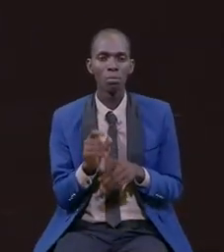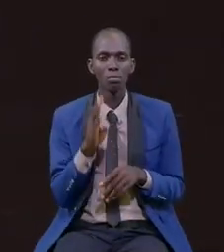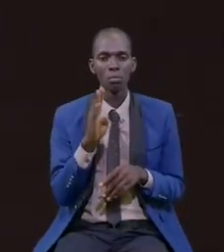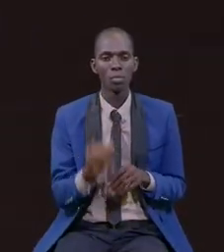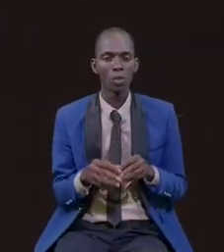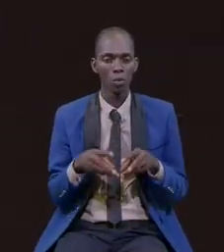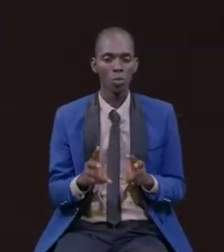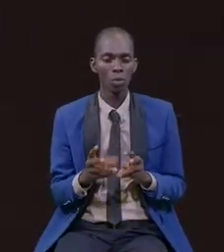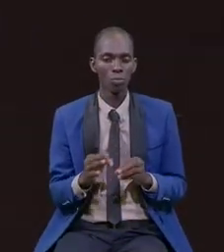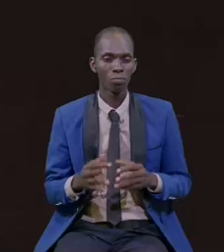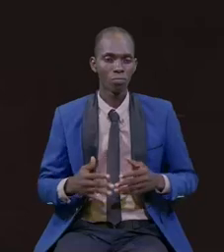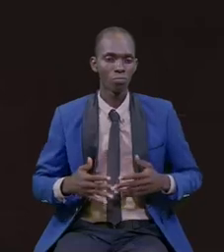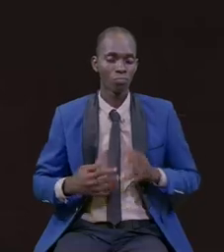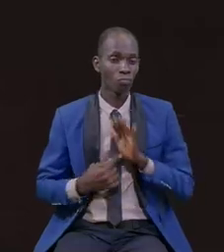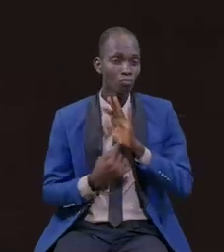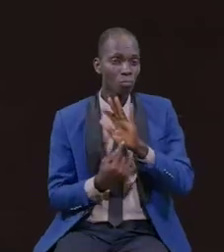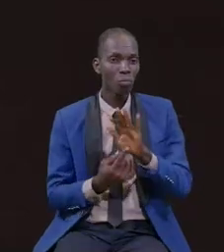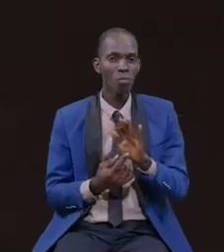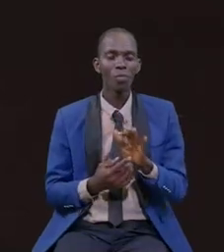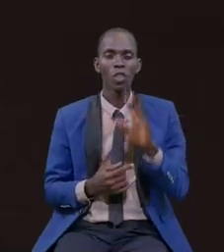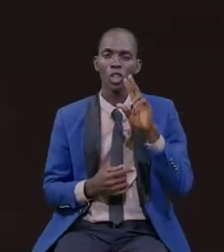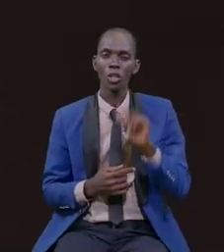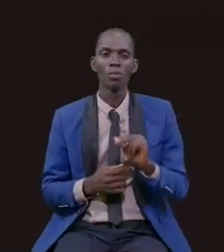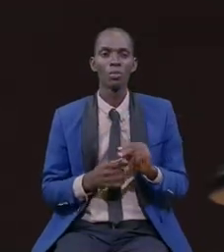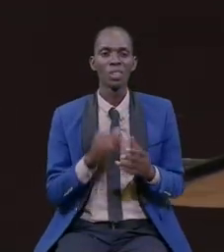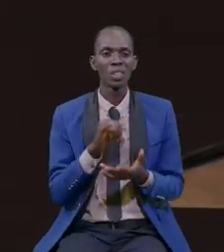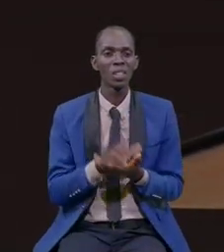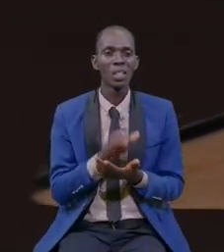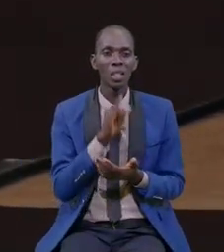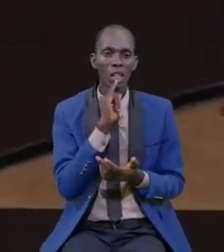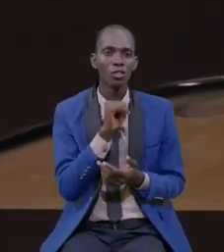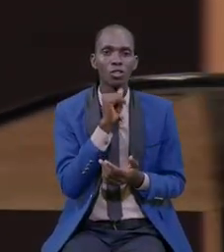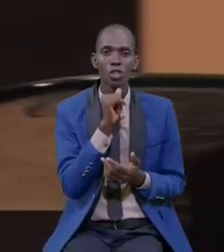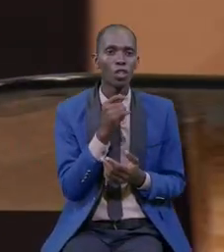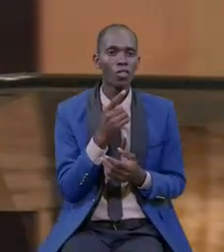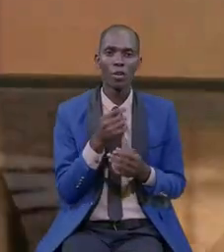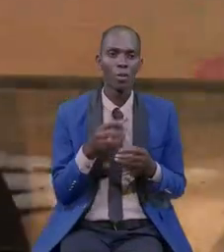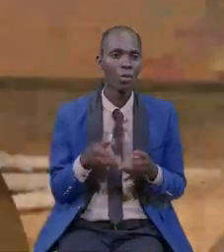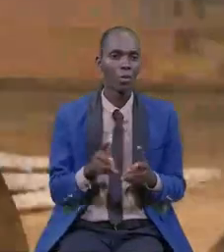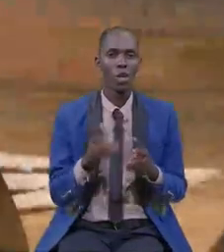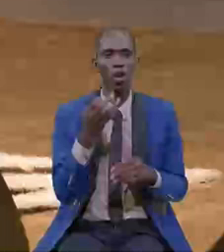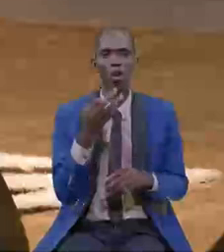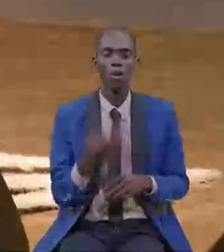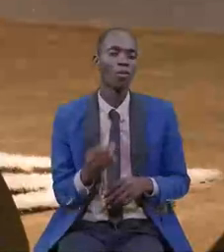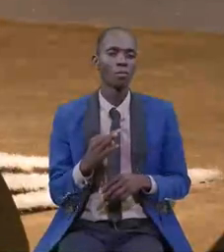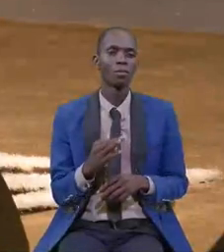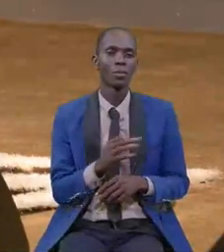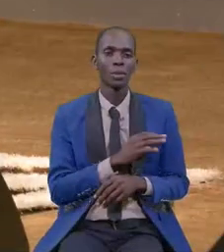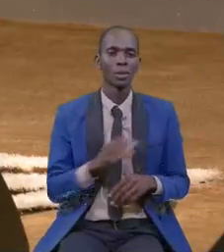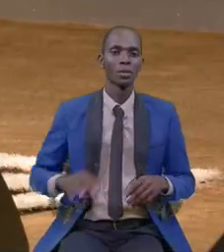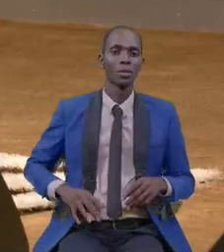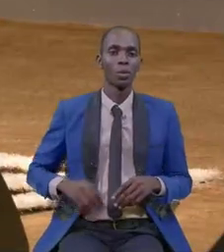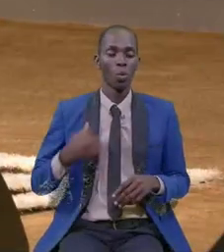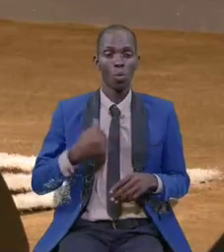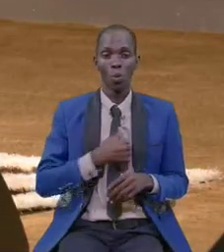disposition pas votre disposition pas votre euh regard ça ce n'est pas le chemin de la foi ce n'est pas le chemin de Christ ça